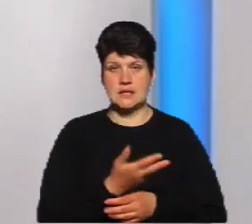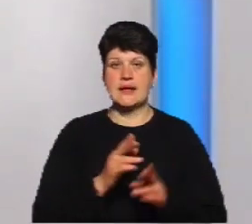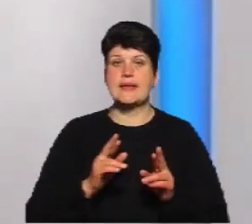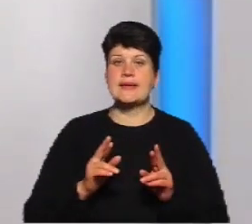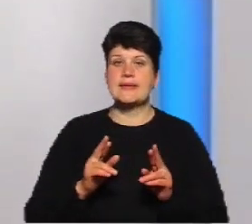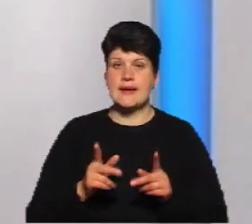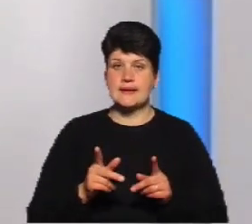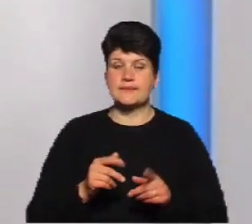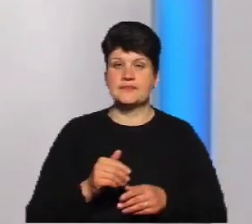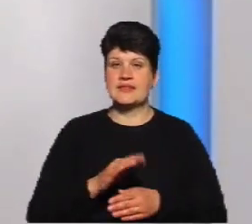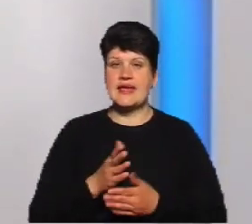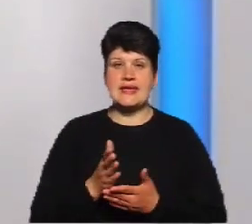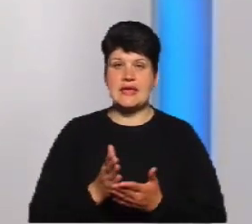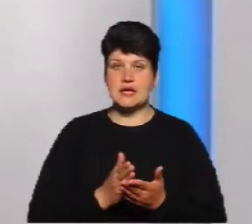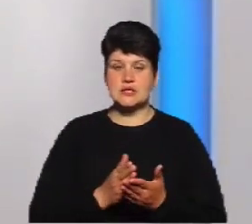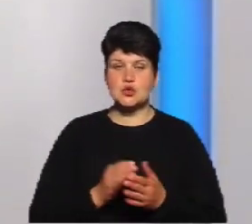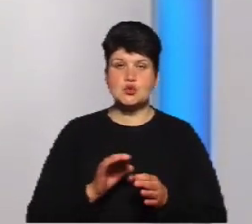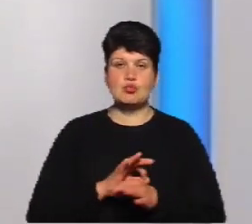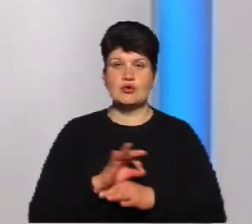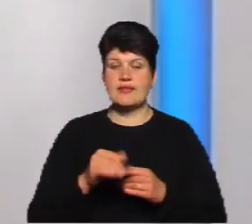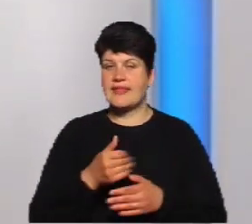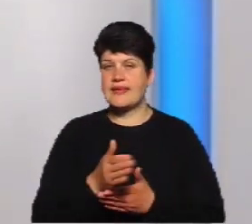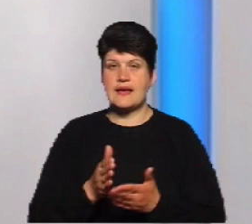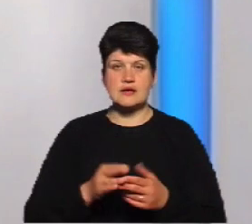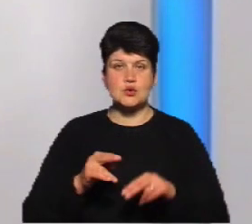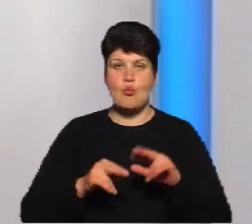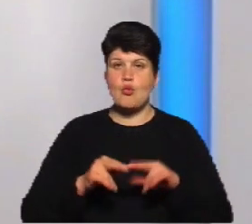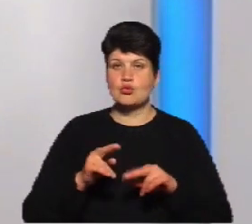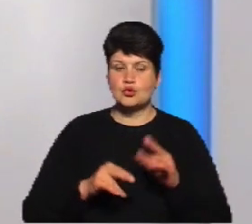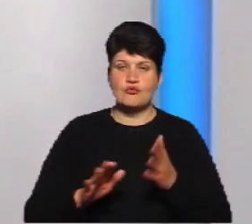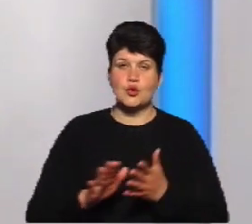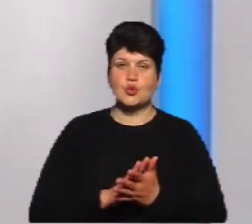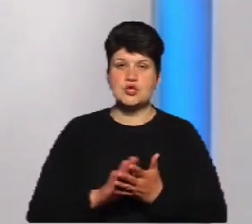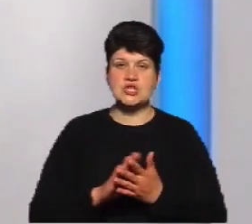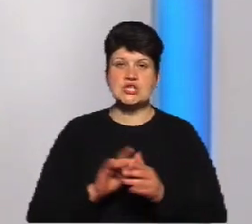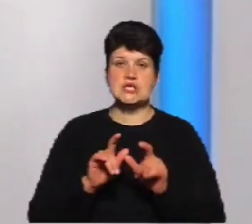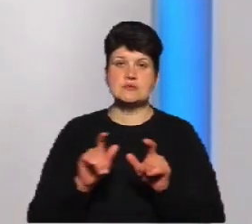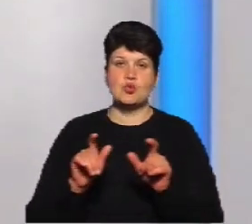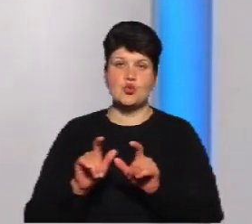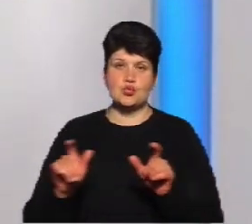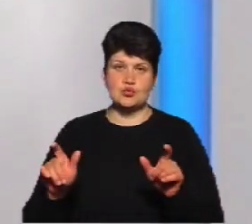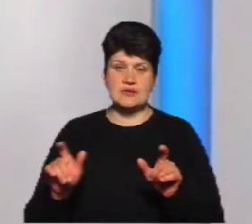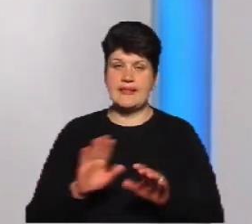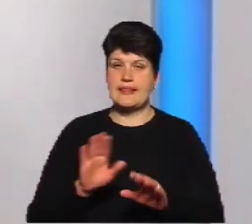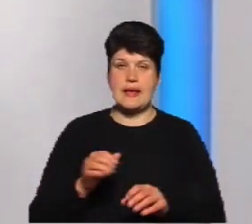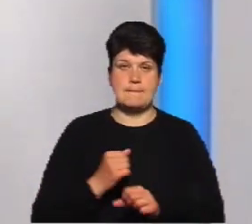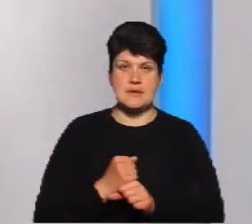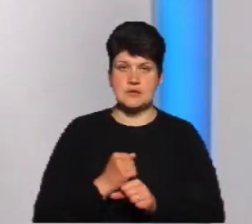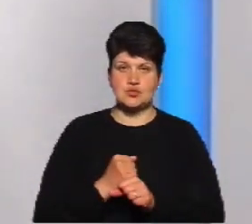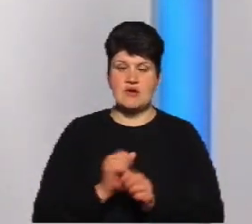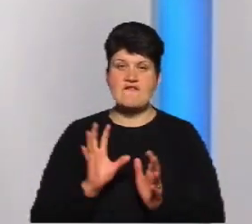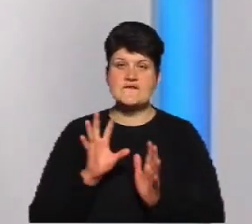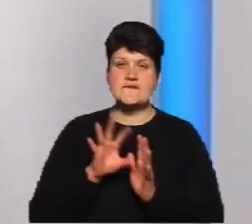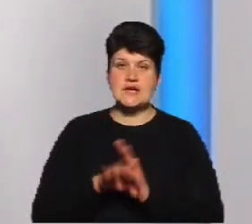неякісно спроєктовані і неякісно побудовані очисні споруди не працюють. Вкладені кошти